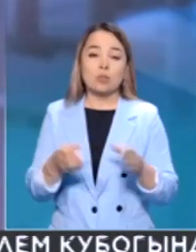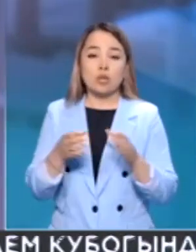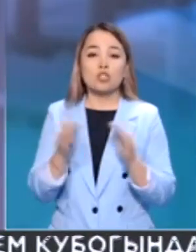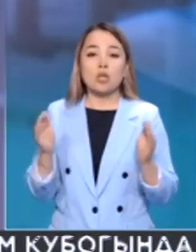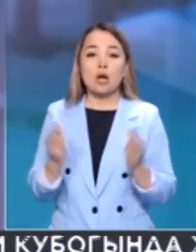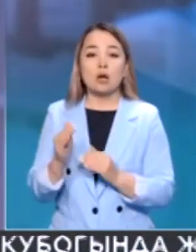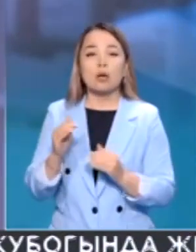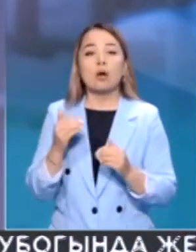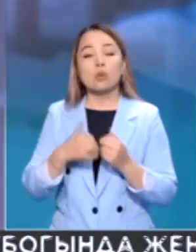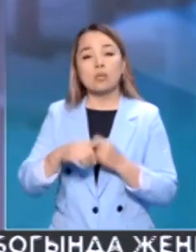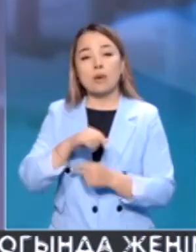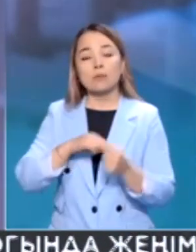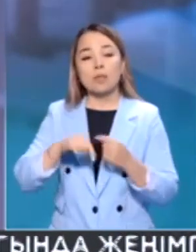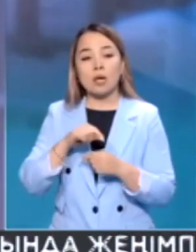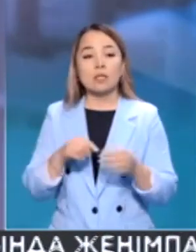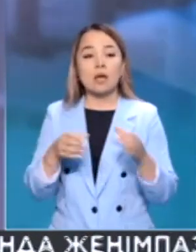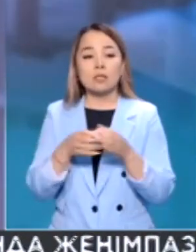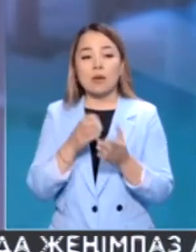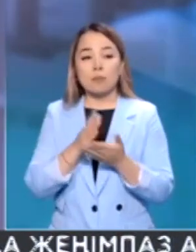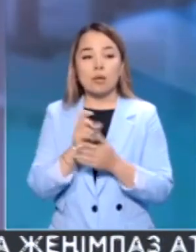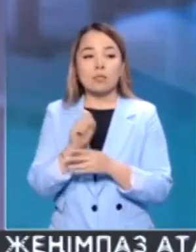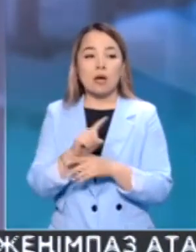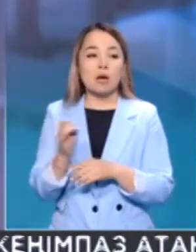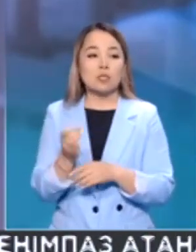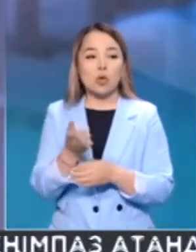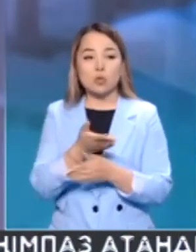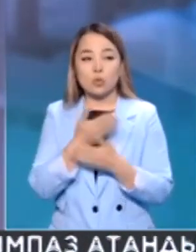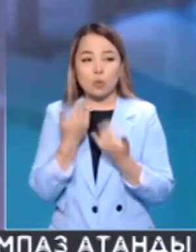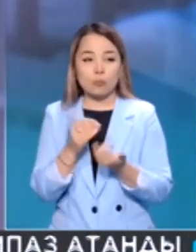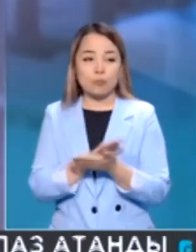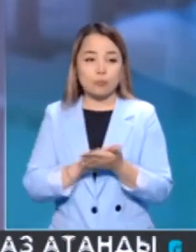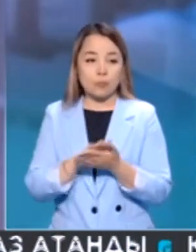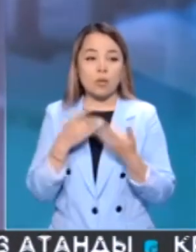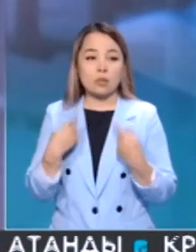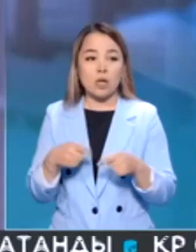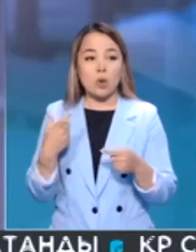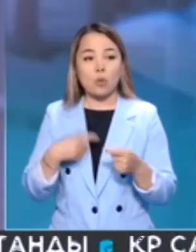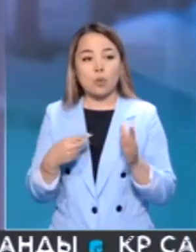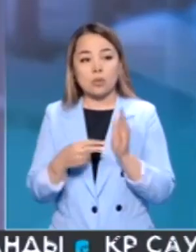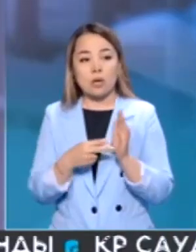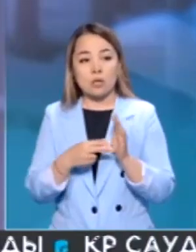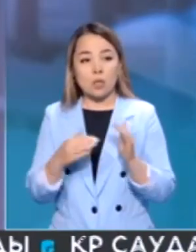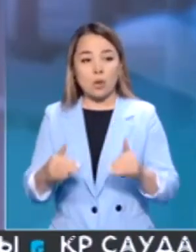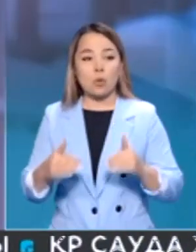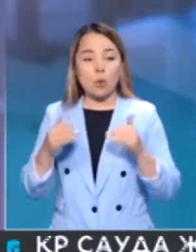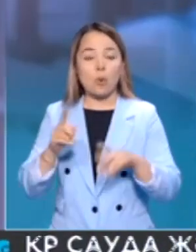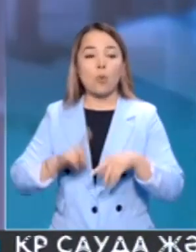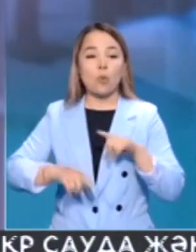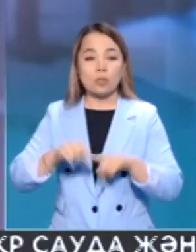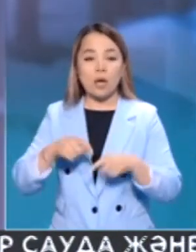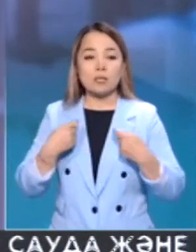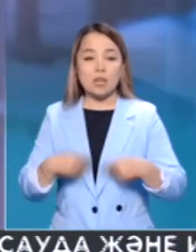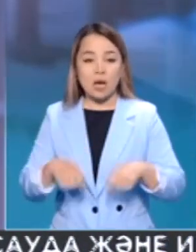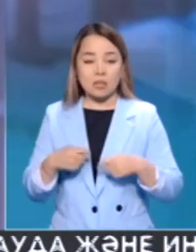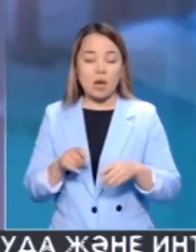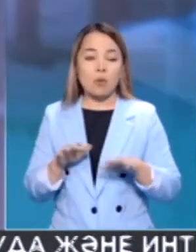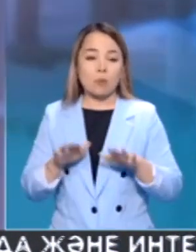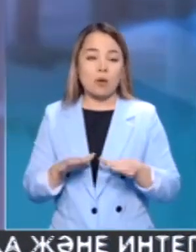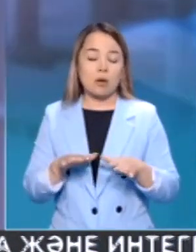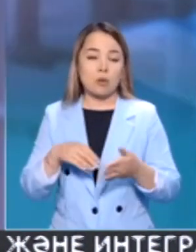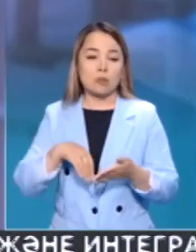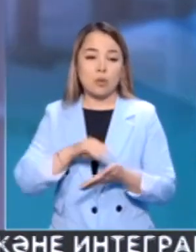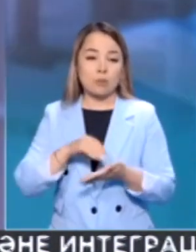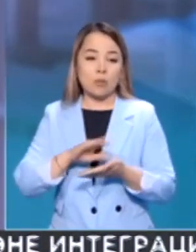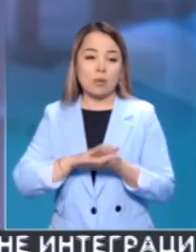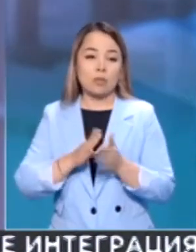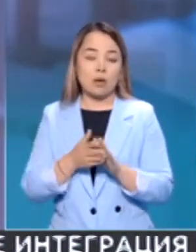шағын және орта кәсіпкерлердің тапсырысына қызықпайды. Бұл тауардың өзіндік құнын көтеріп, отандық нарықтағы орнын алуға